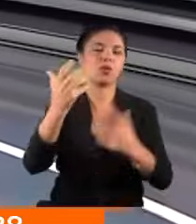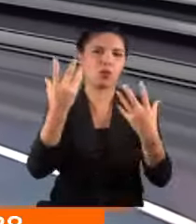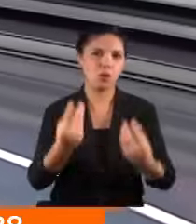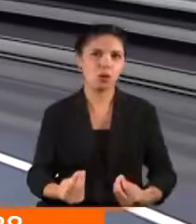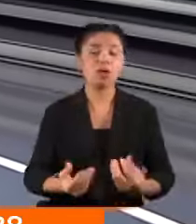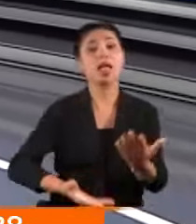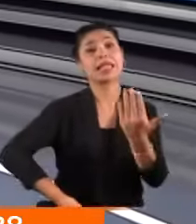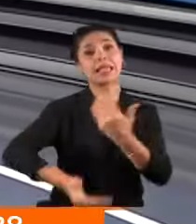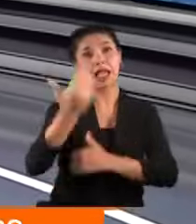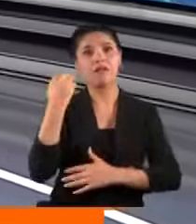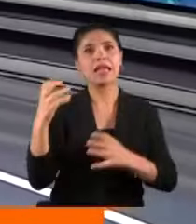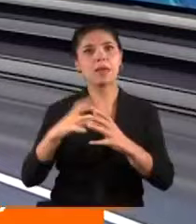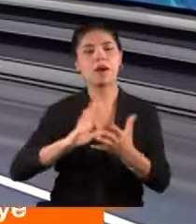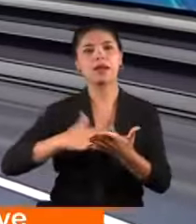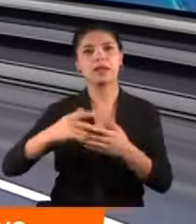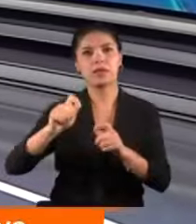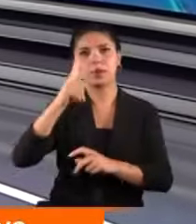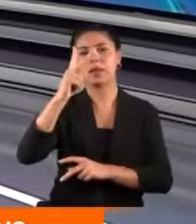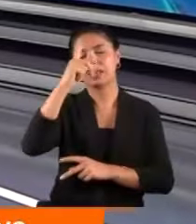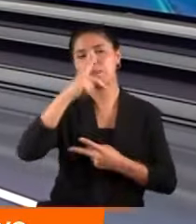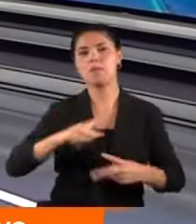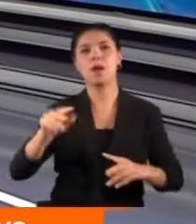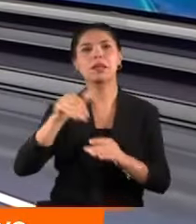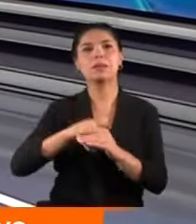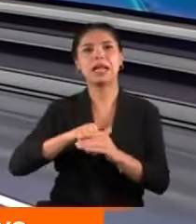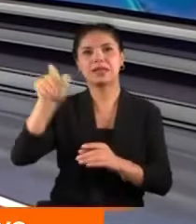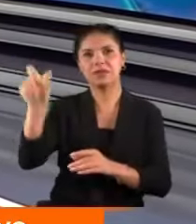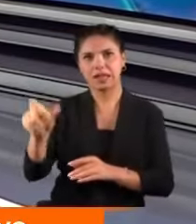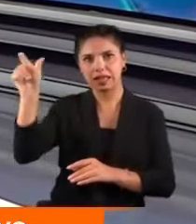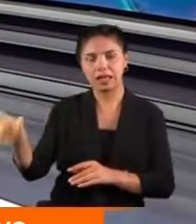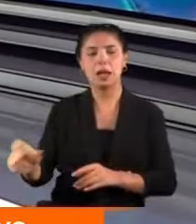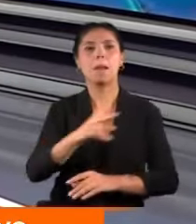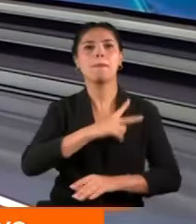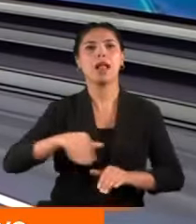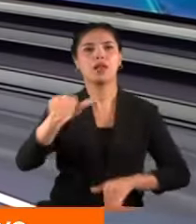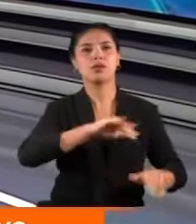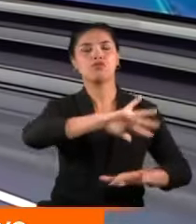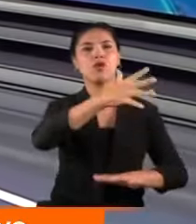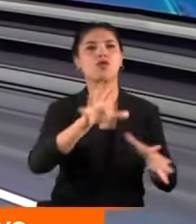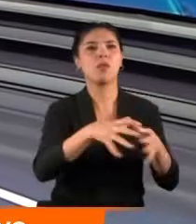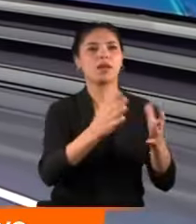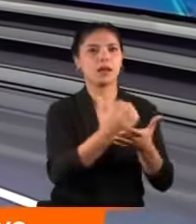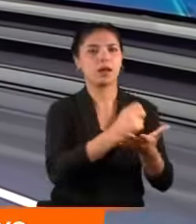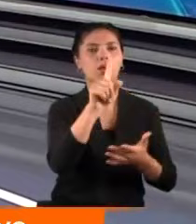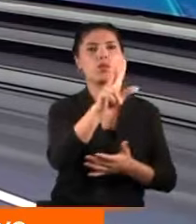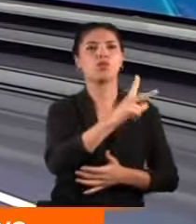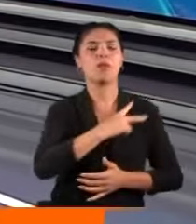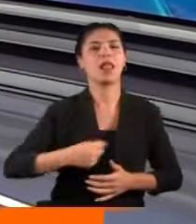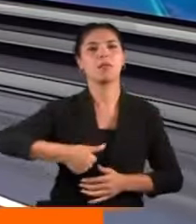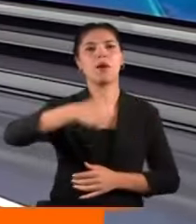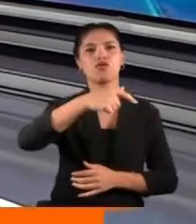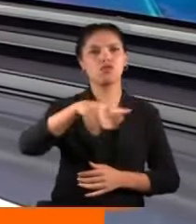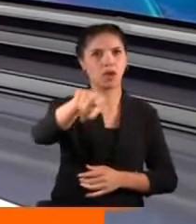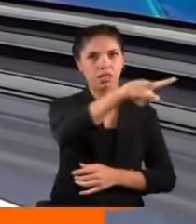gerçekleşti. Daha önce İyi Parti'den istifa eden iki bağımsız milletvekili ve yerel seçimi başka partilerden kazanan 13 belediye